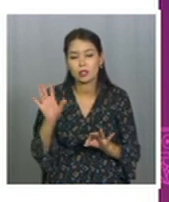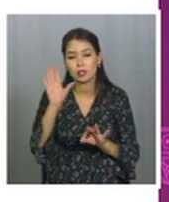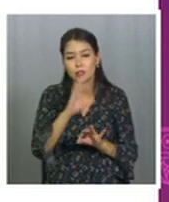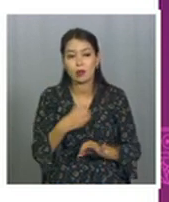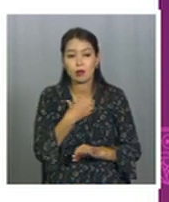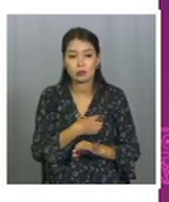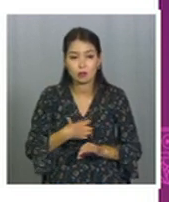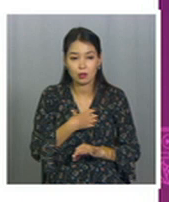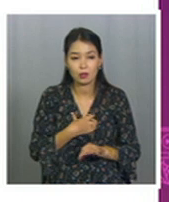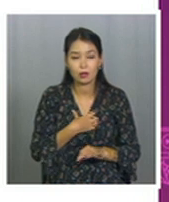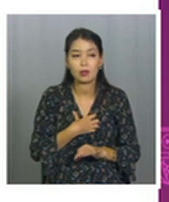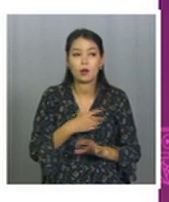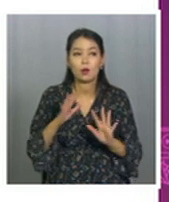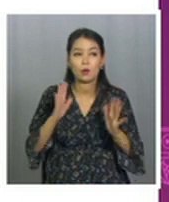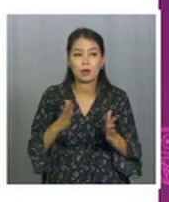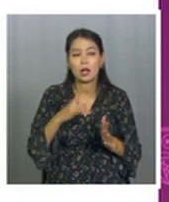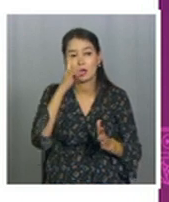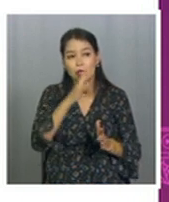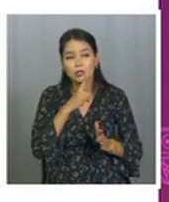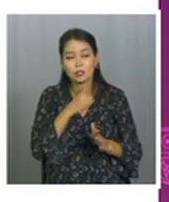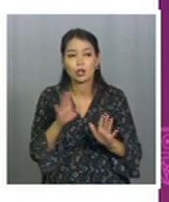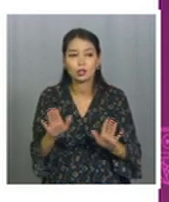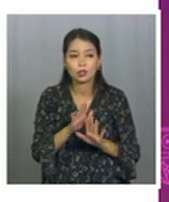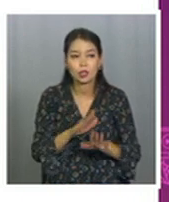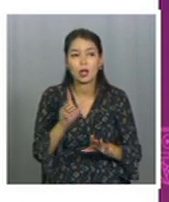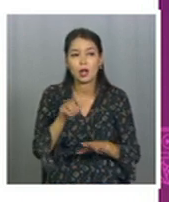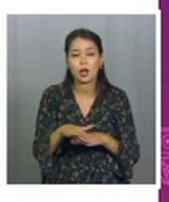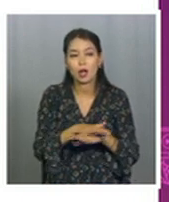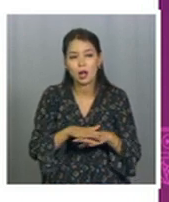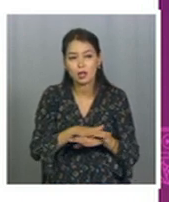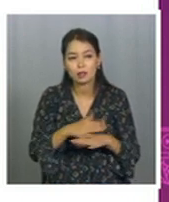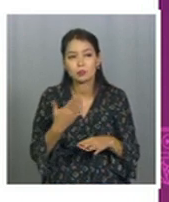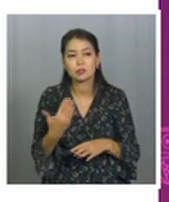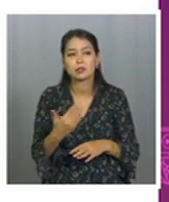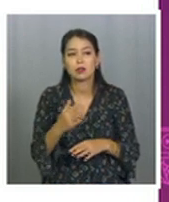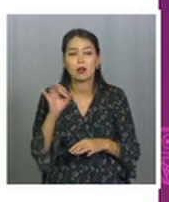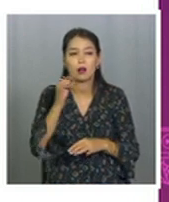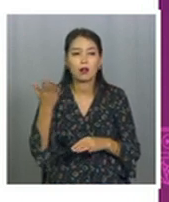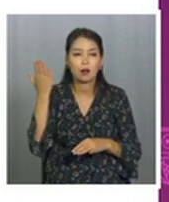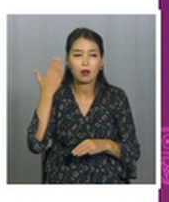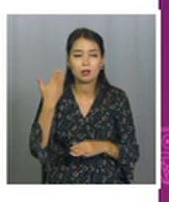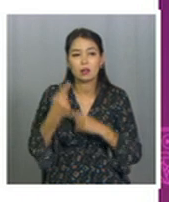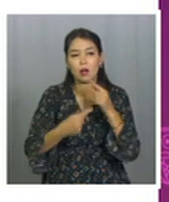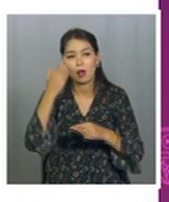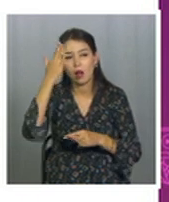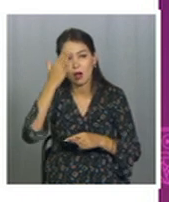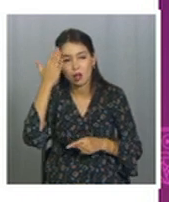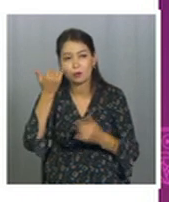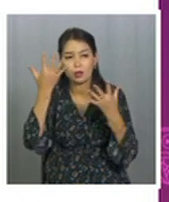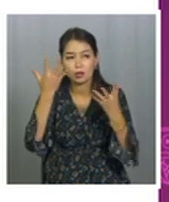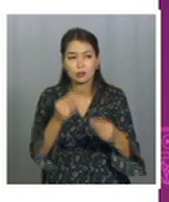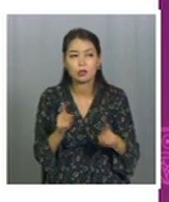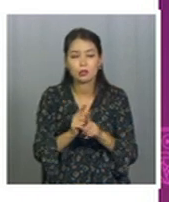оқиға. Қазақ күйлері халқымыздың ғасырлар бойы армандап, бүгінгі ұрпақ жүзеге асырған,